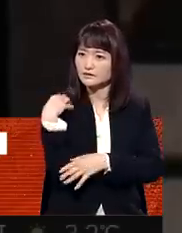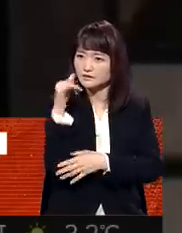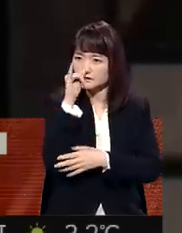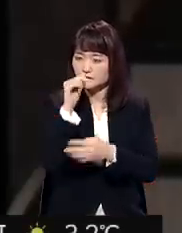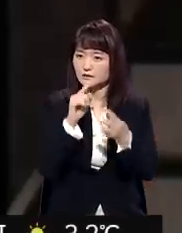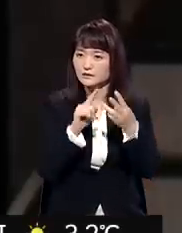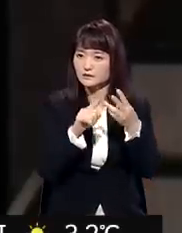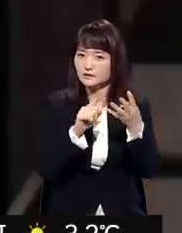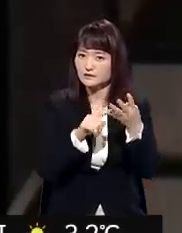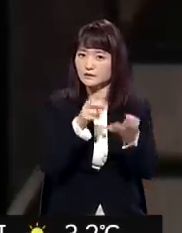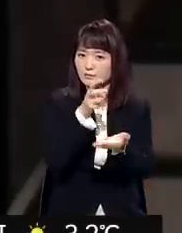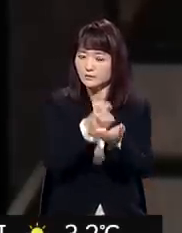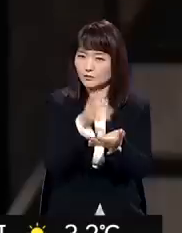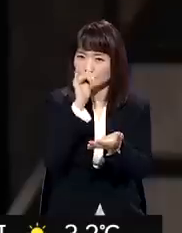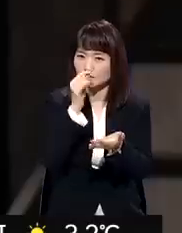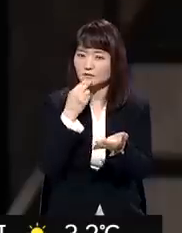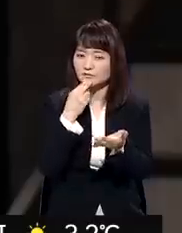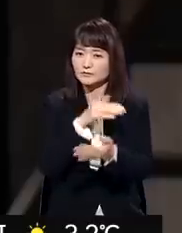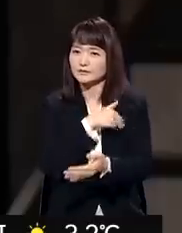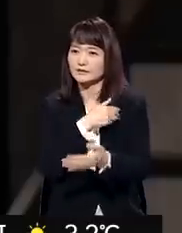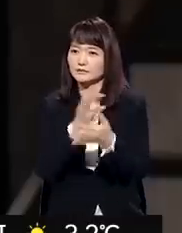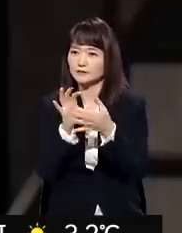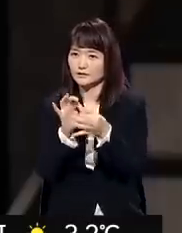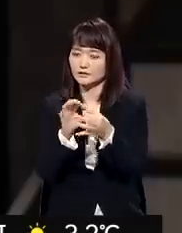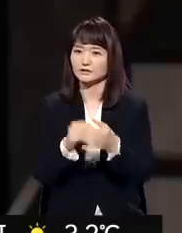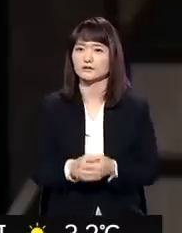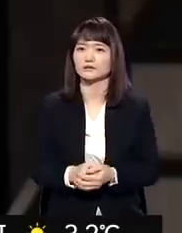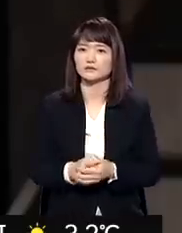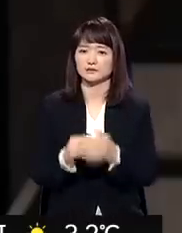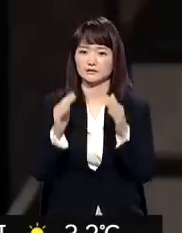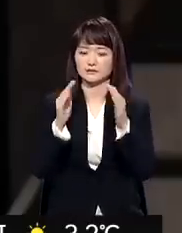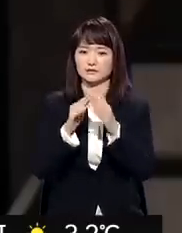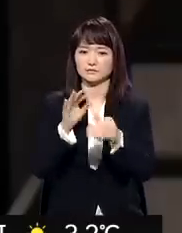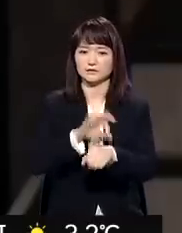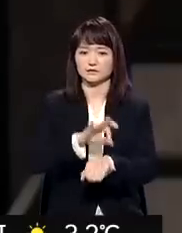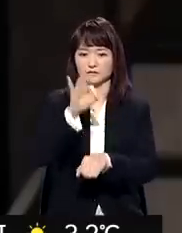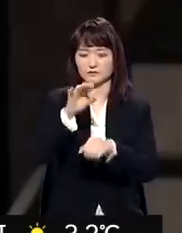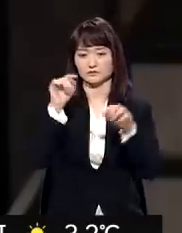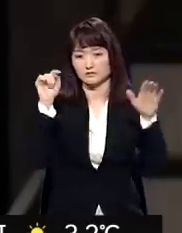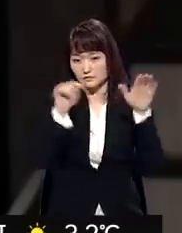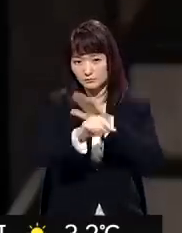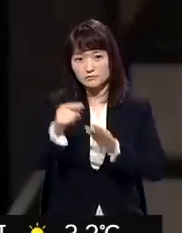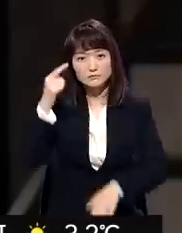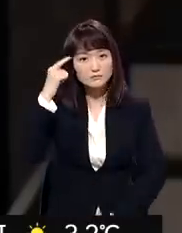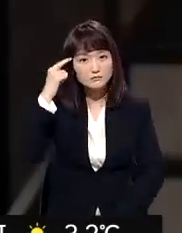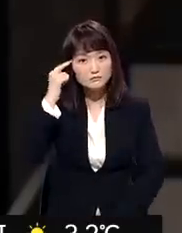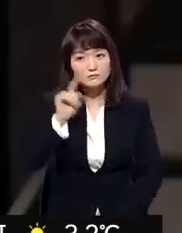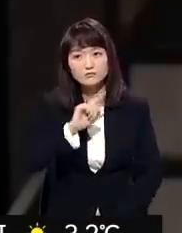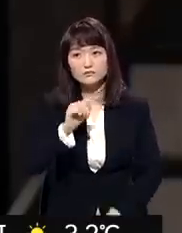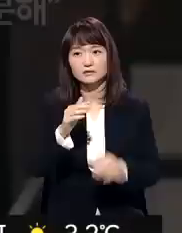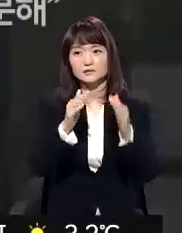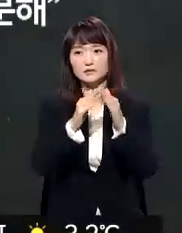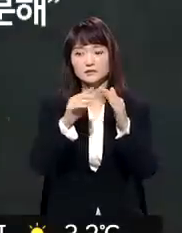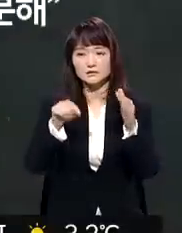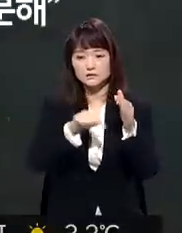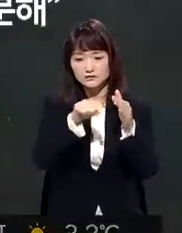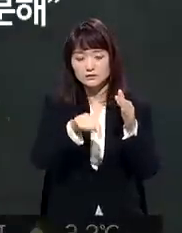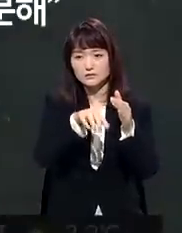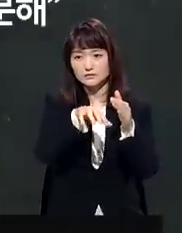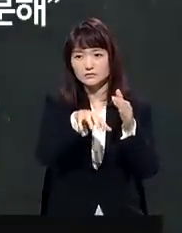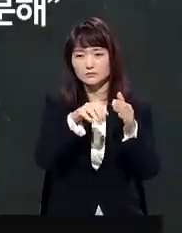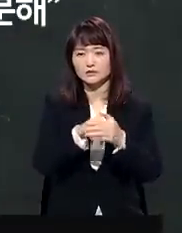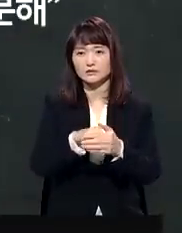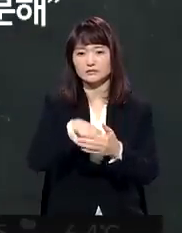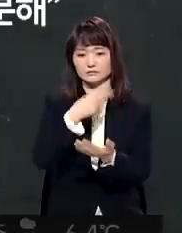있느냐 조리가 있느냐 사실 내연녀의 관계였고 집에서 10시부터 올라가서 같이 있었다면 생각해 보십시오 당연히 그 집에서 쓰러지면